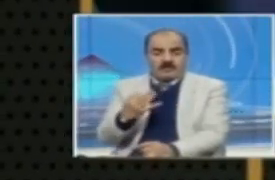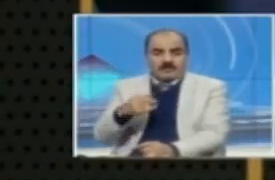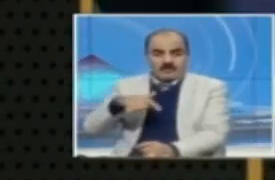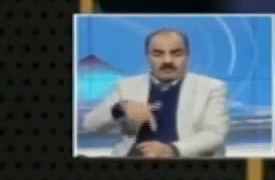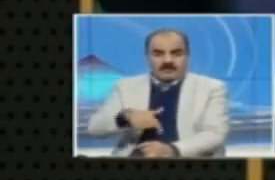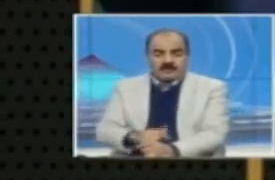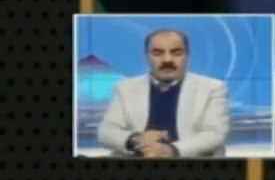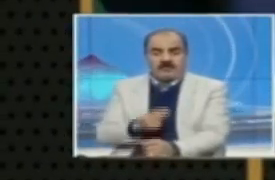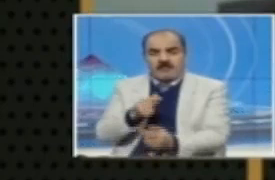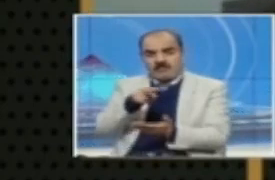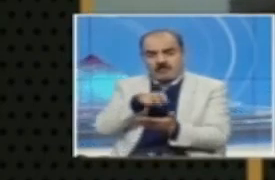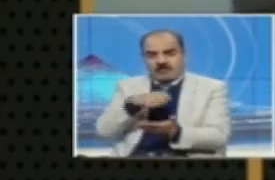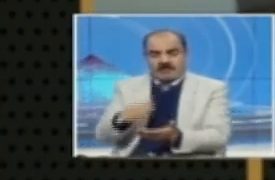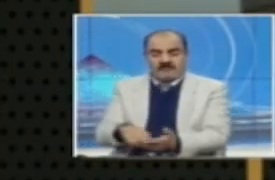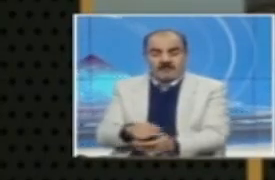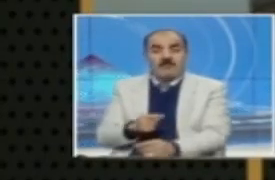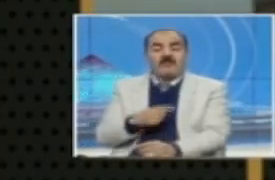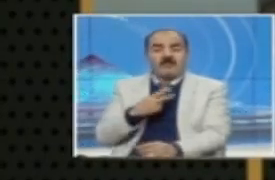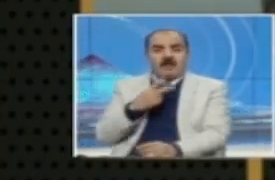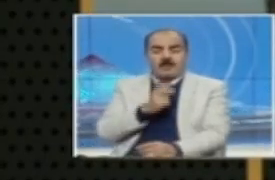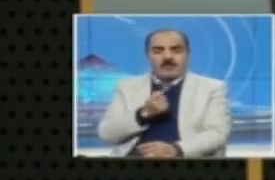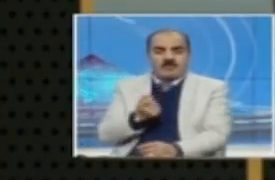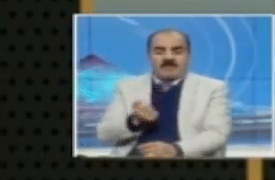172,663 حكم غرامة و